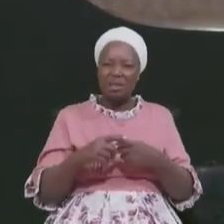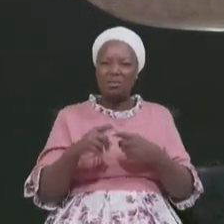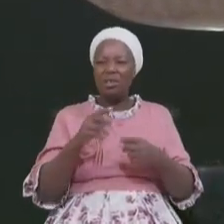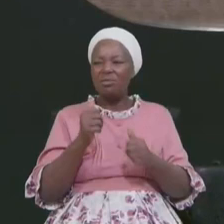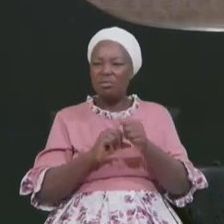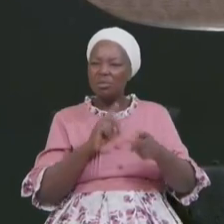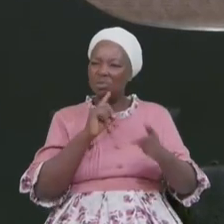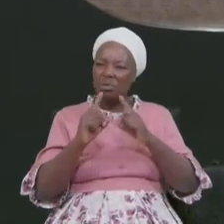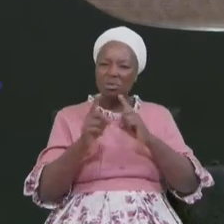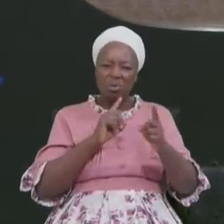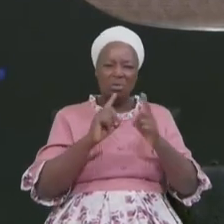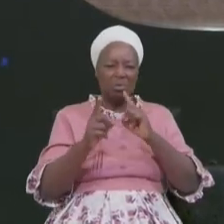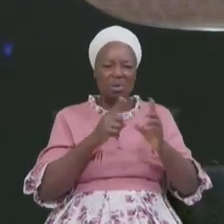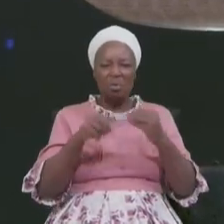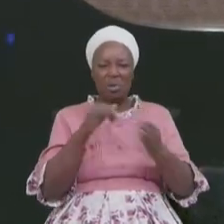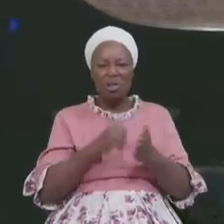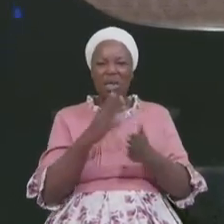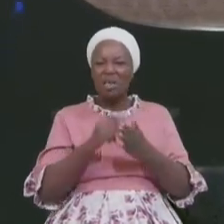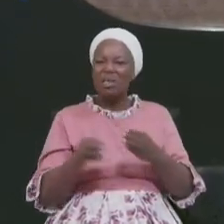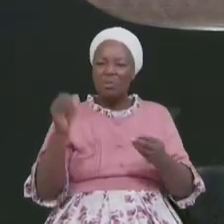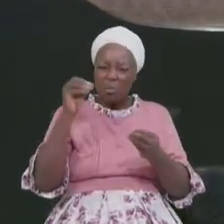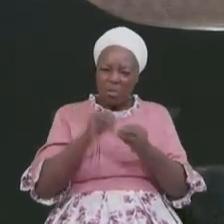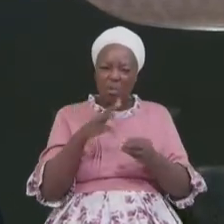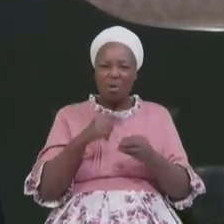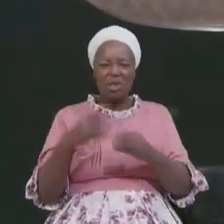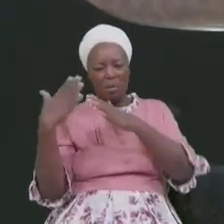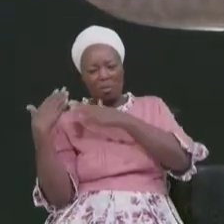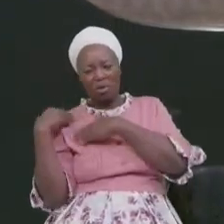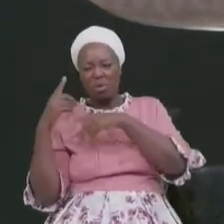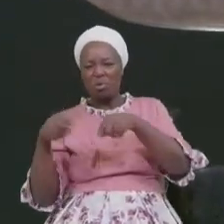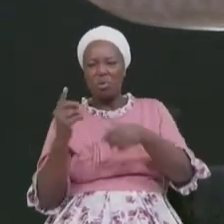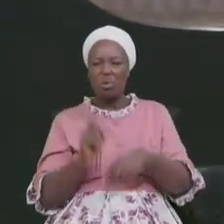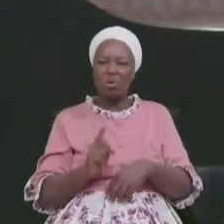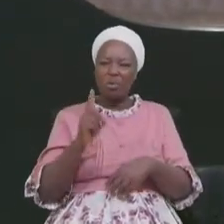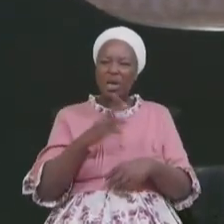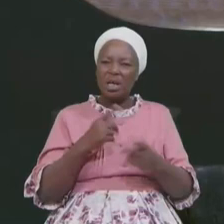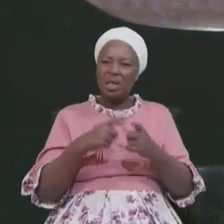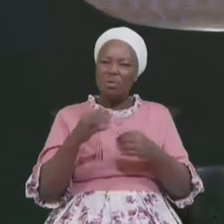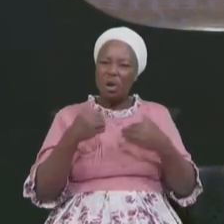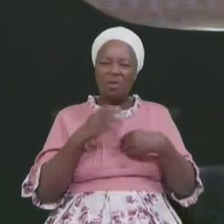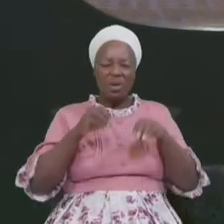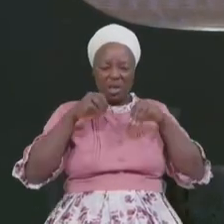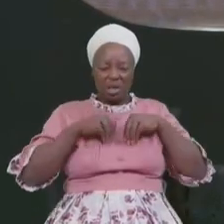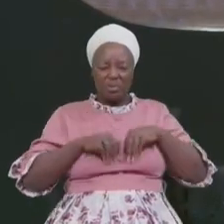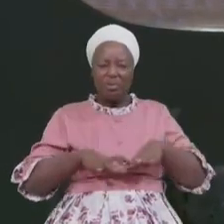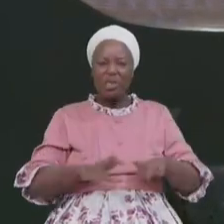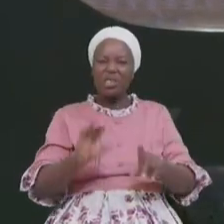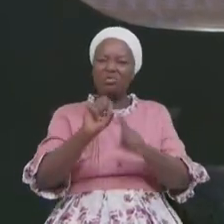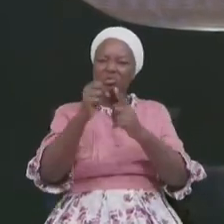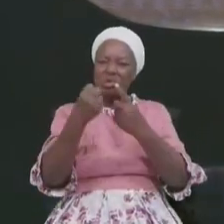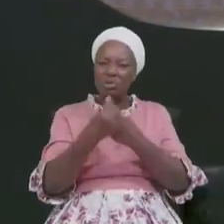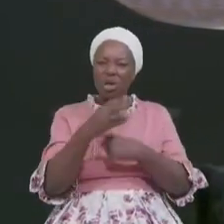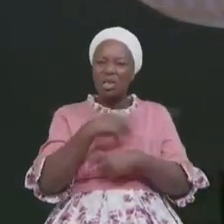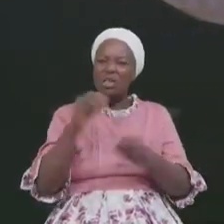grand. Si vous avez une situation déprimante, plus